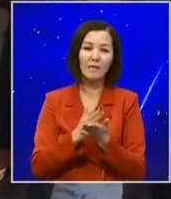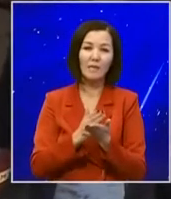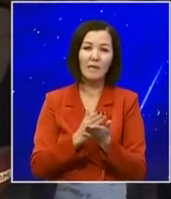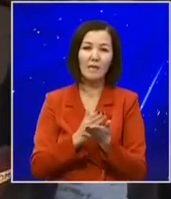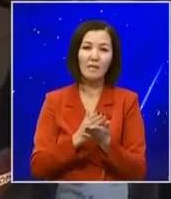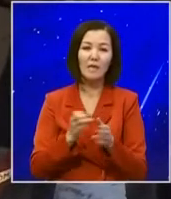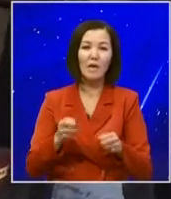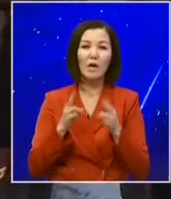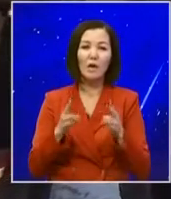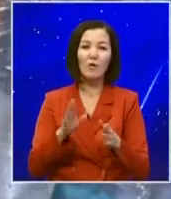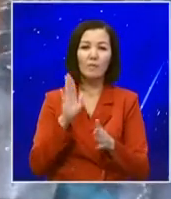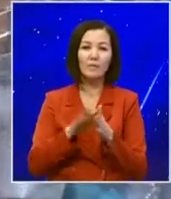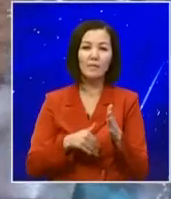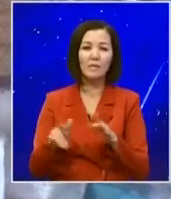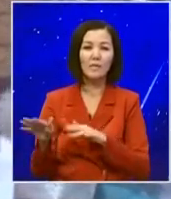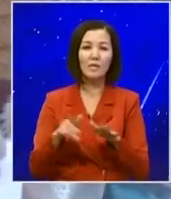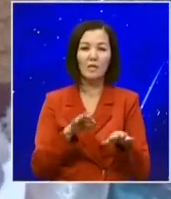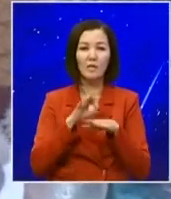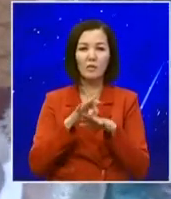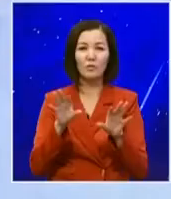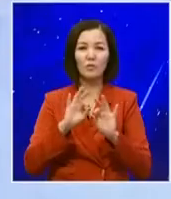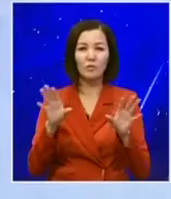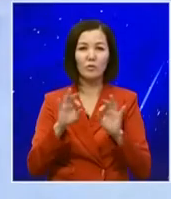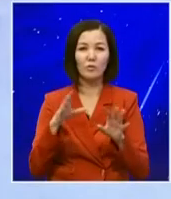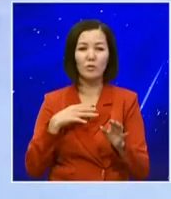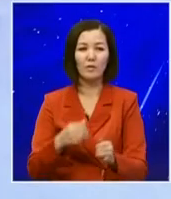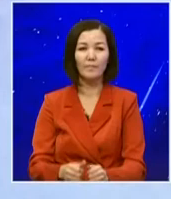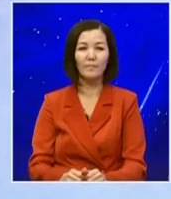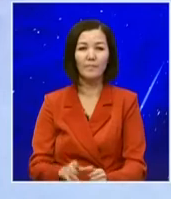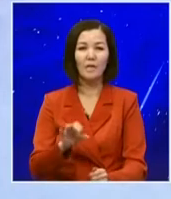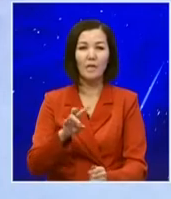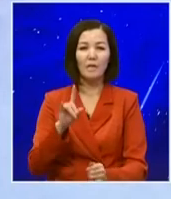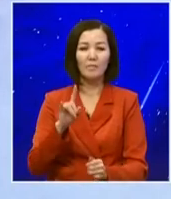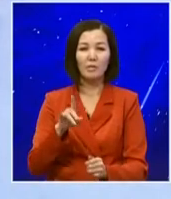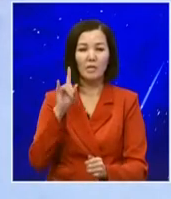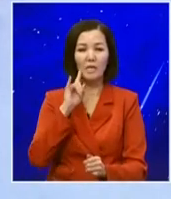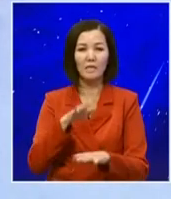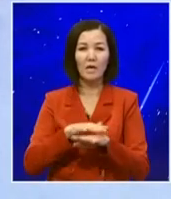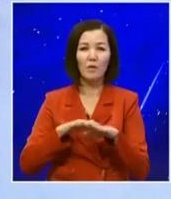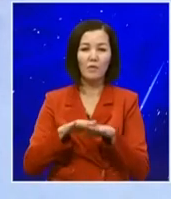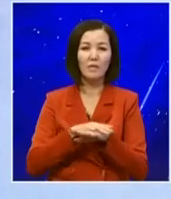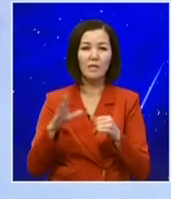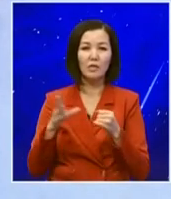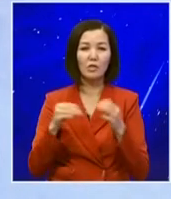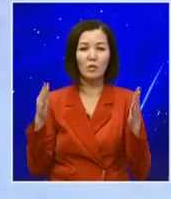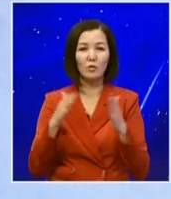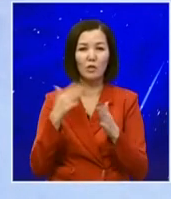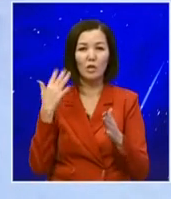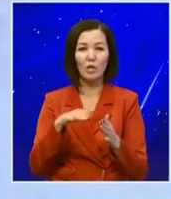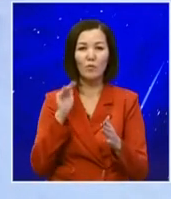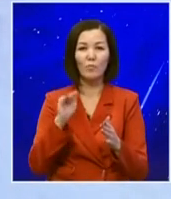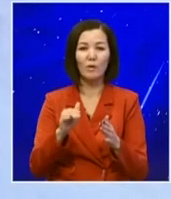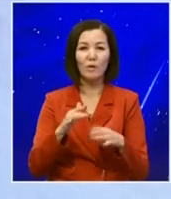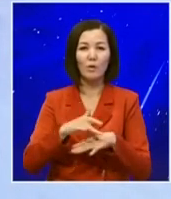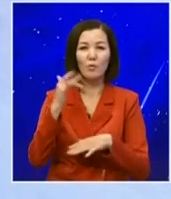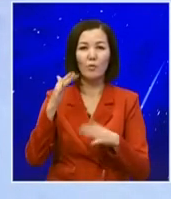оларға қауіпсіздік шараларын түсіндіріп, жадынама таратты. Еңбекші қазақ ауданында 50 мыңнан аста жер үйлер, жаңағы көп қабатты үйлер